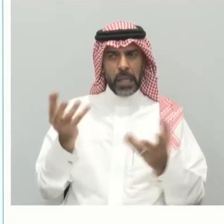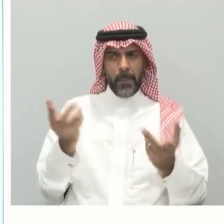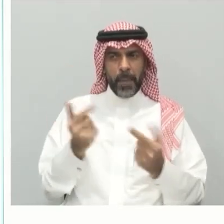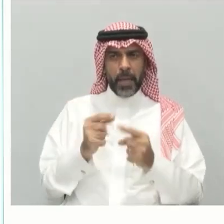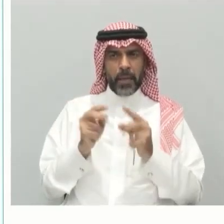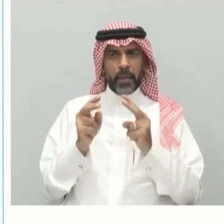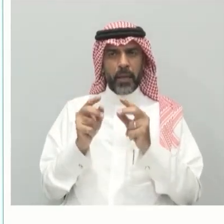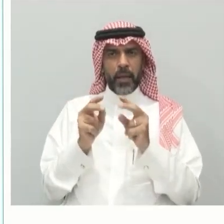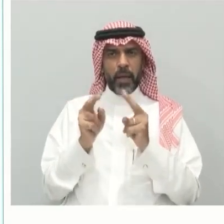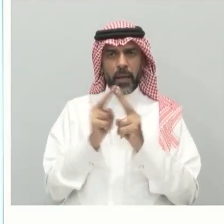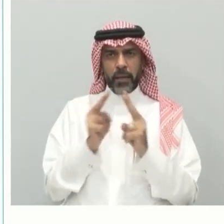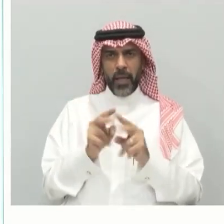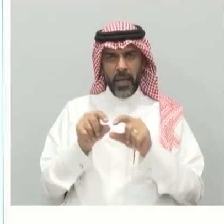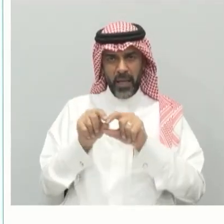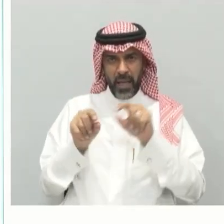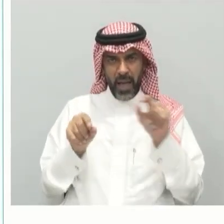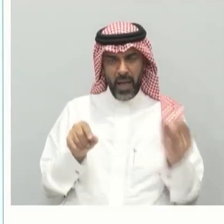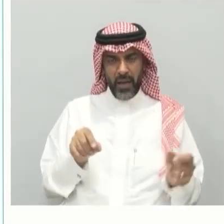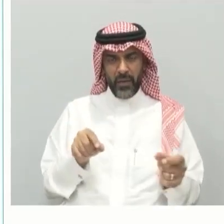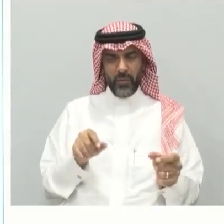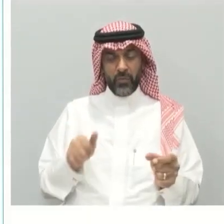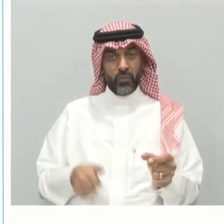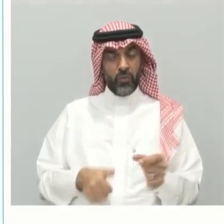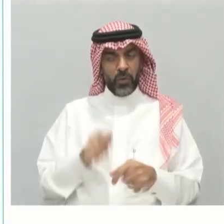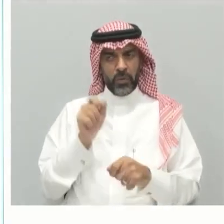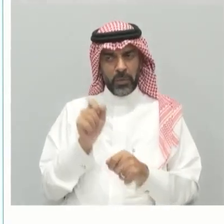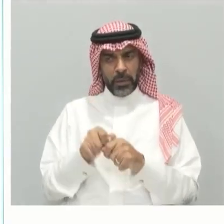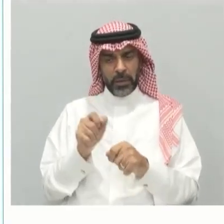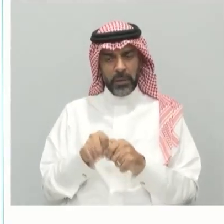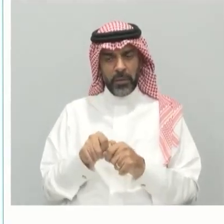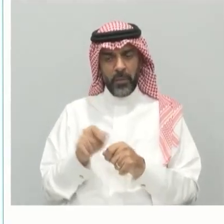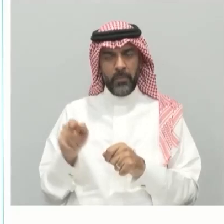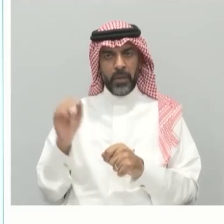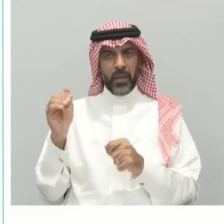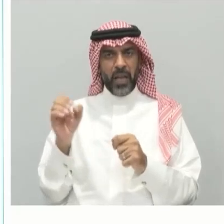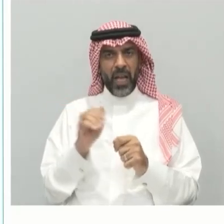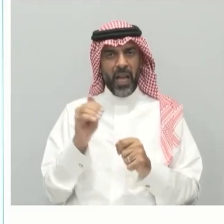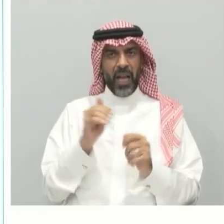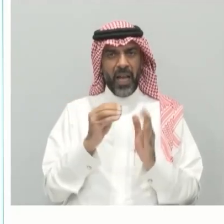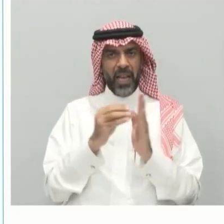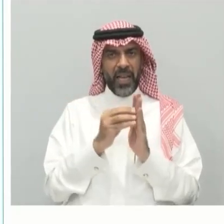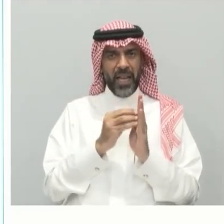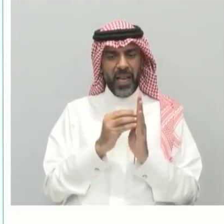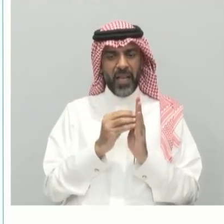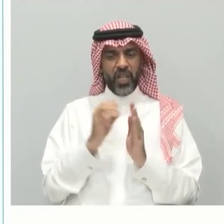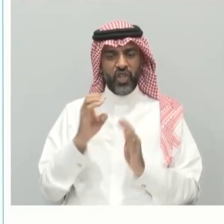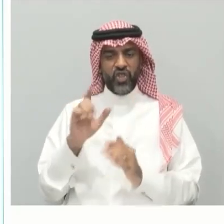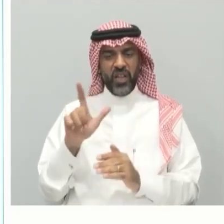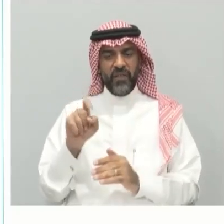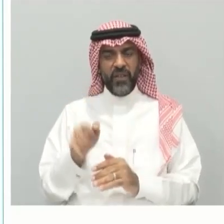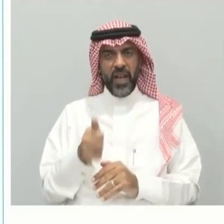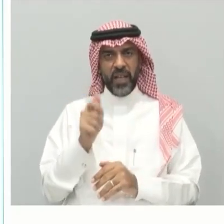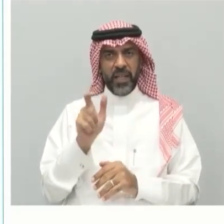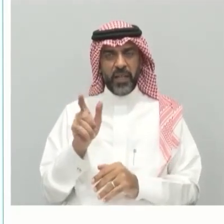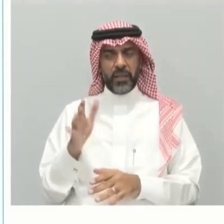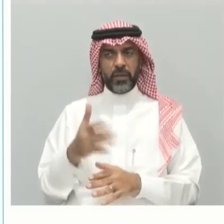التيار التي يمكن توليدها من خليه جلفانيه للقيام بشغل ماء اللي هي مين اللي